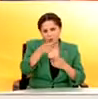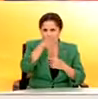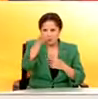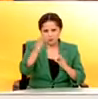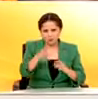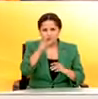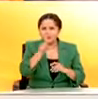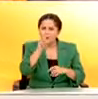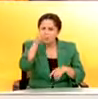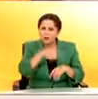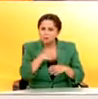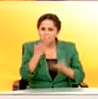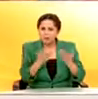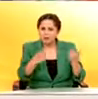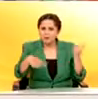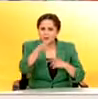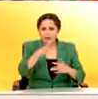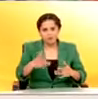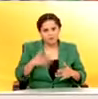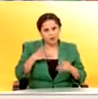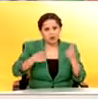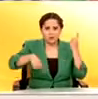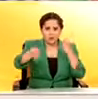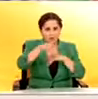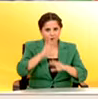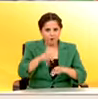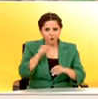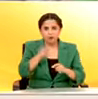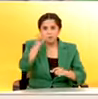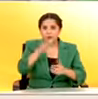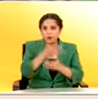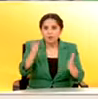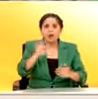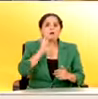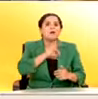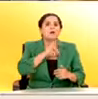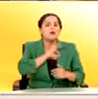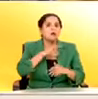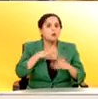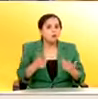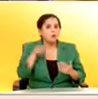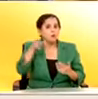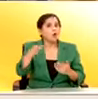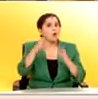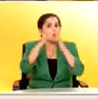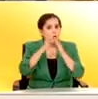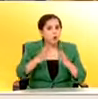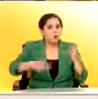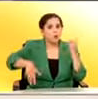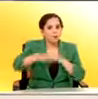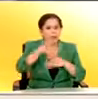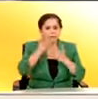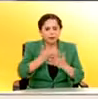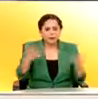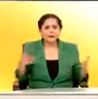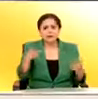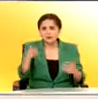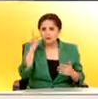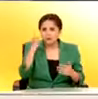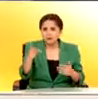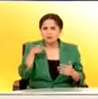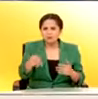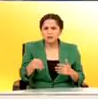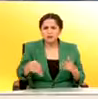तो एक बात आप सभी ने महसूस की होगी, लोगों की पसंद और घरों में आने वाले सामानों में